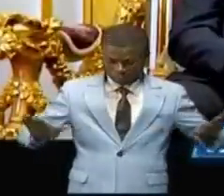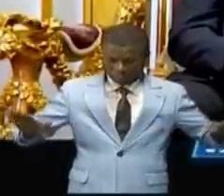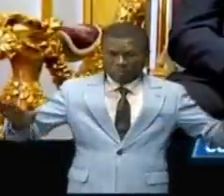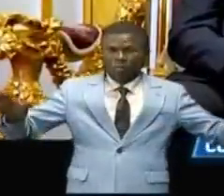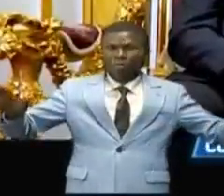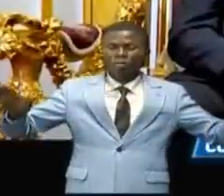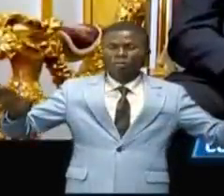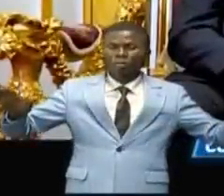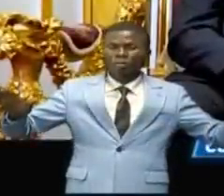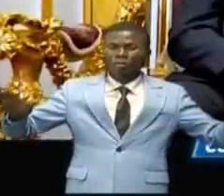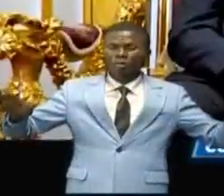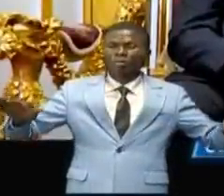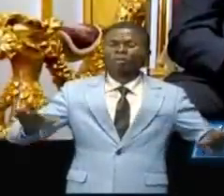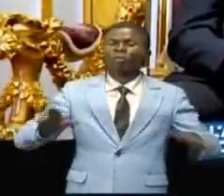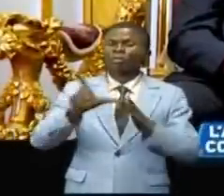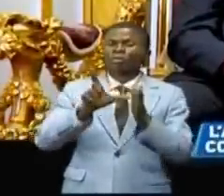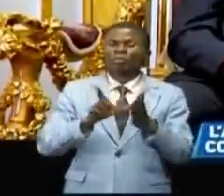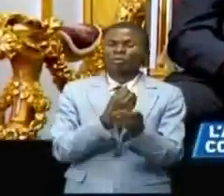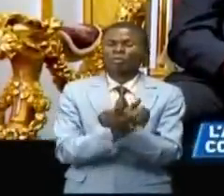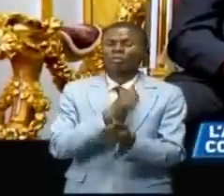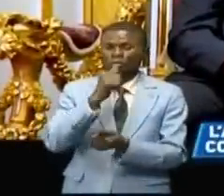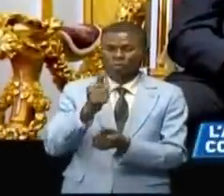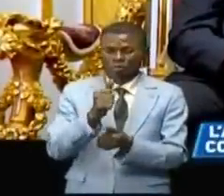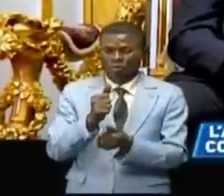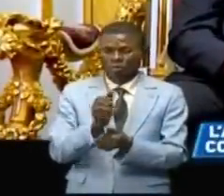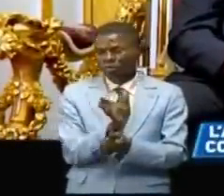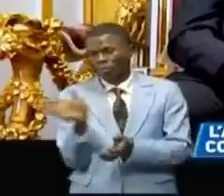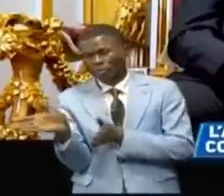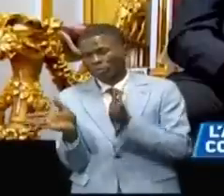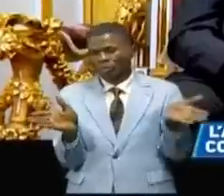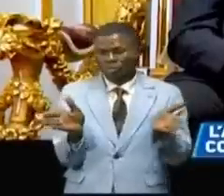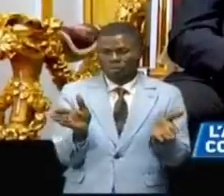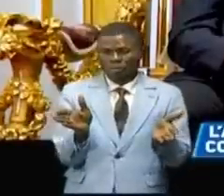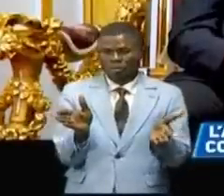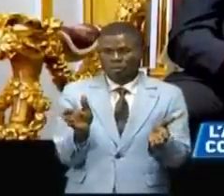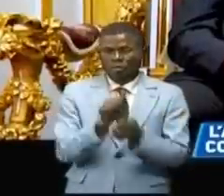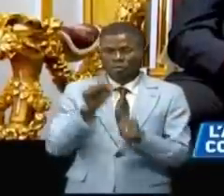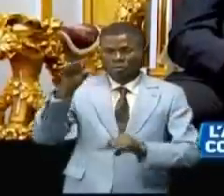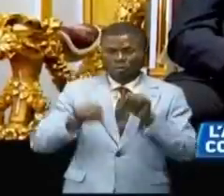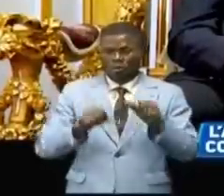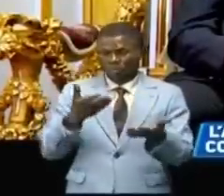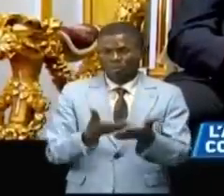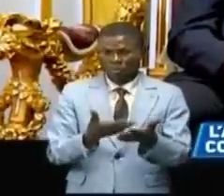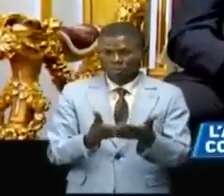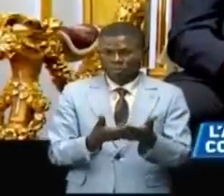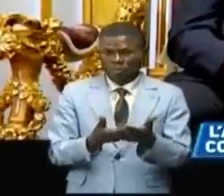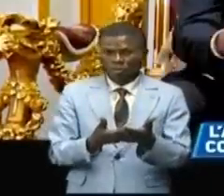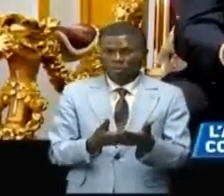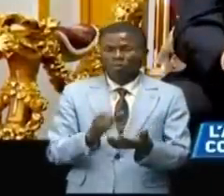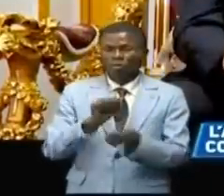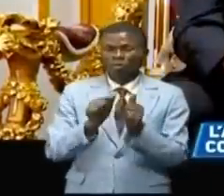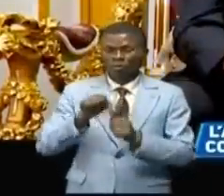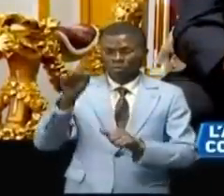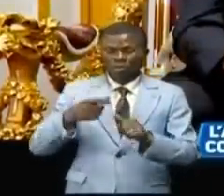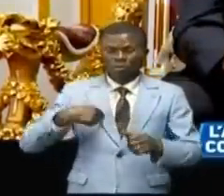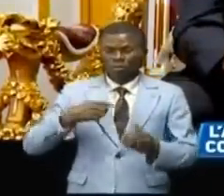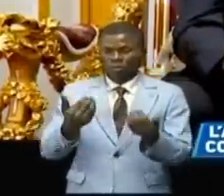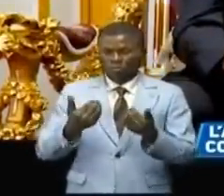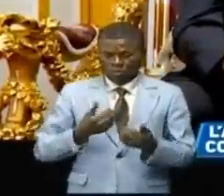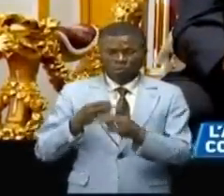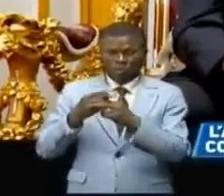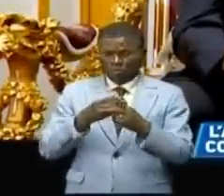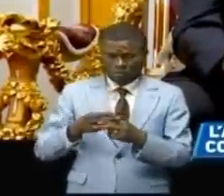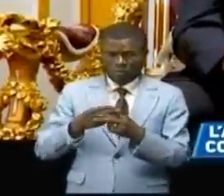ne vendent pas eux-mêmes les billets, qui passent par les agences. C'est de la sous-traitance. Il y a le catering, il y a le handling. Nous voulons faire le